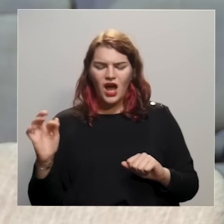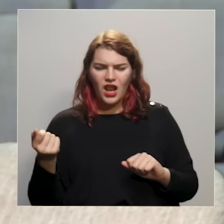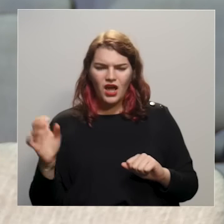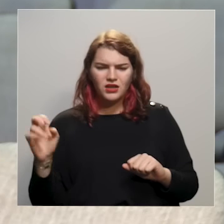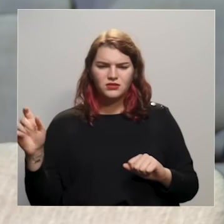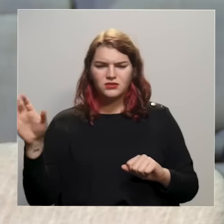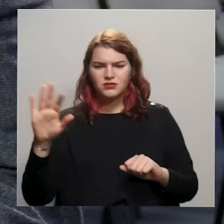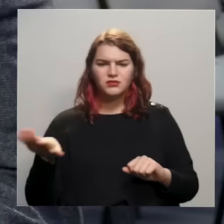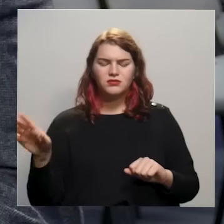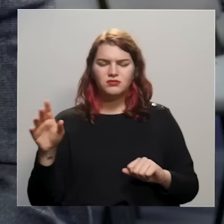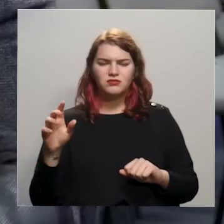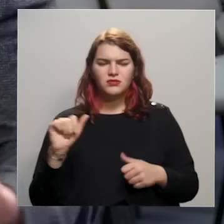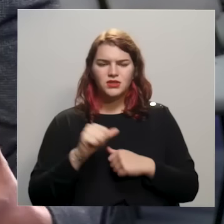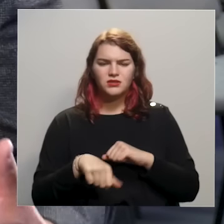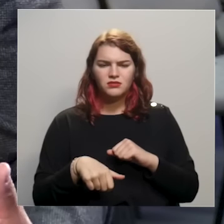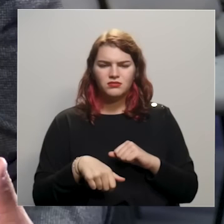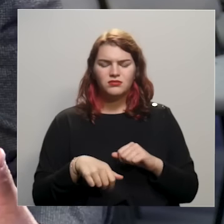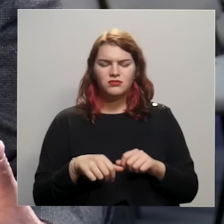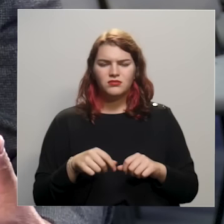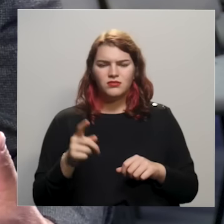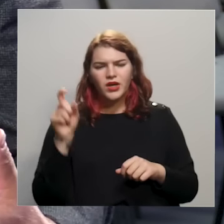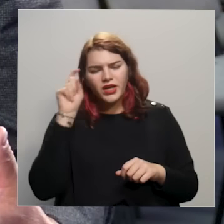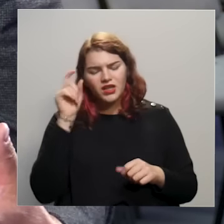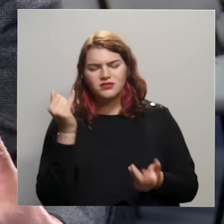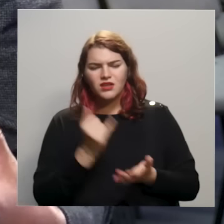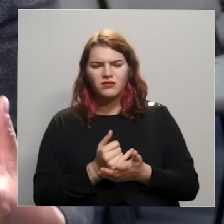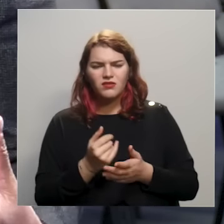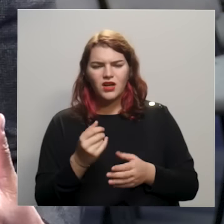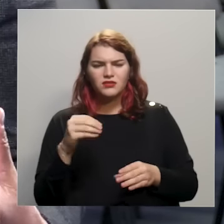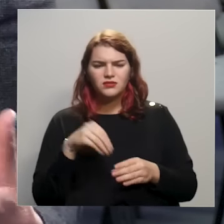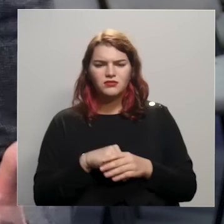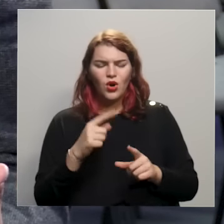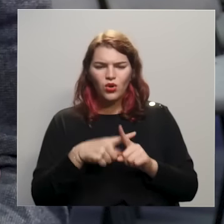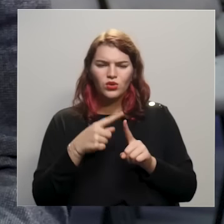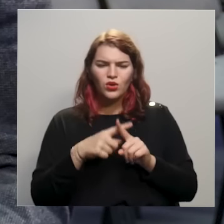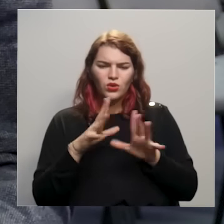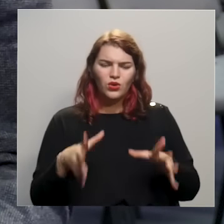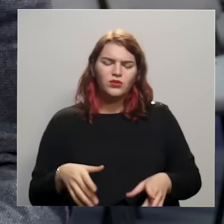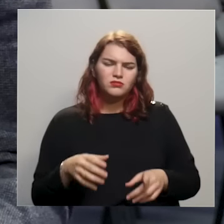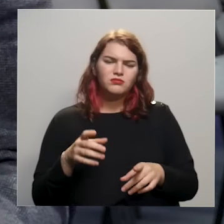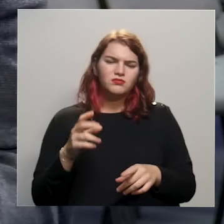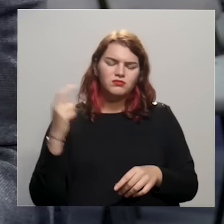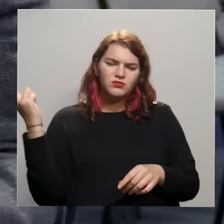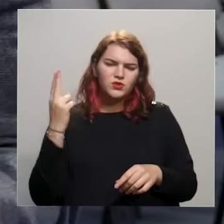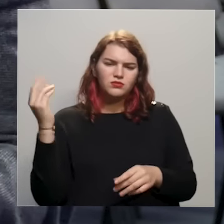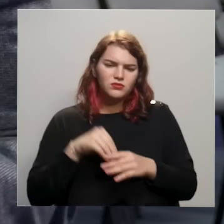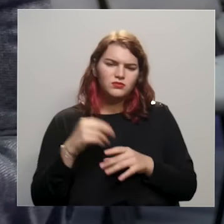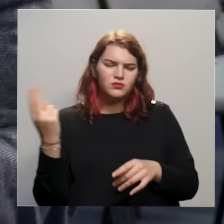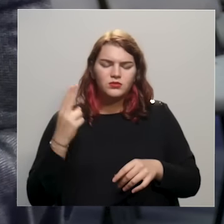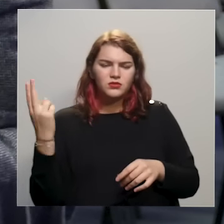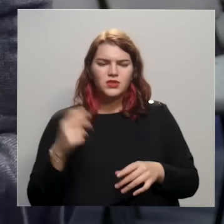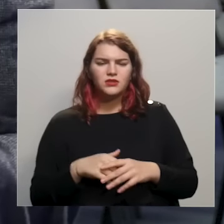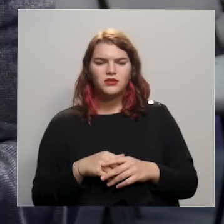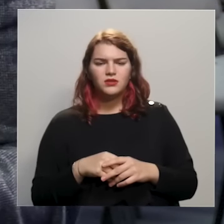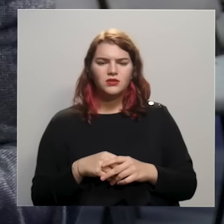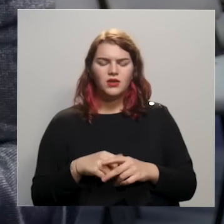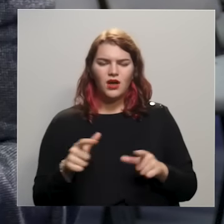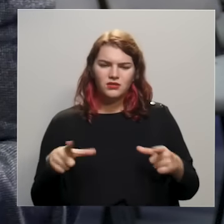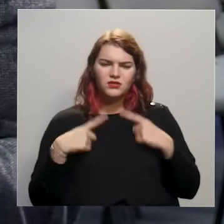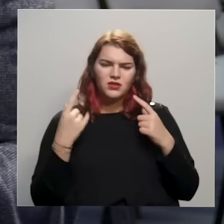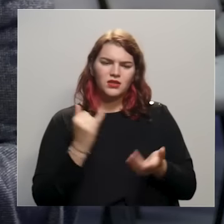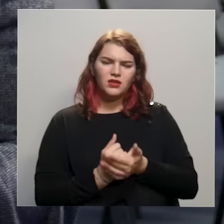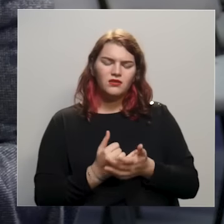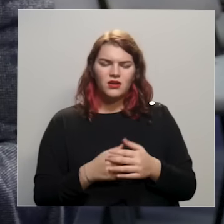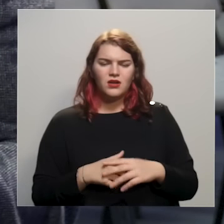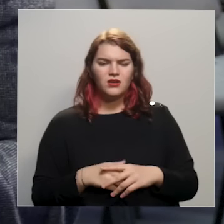Târgu Bujor, o credință ortodoxă așa în felul ei, care a trăit-o,